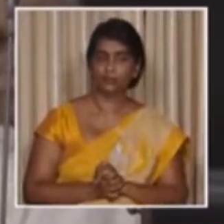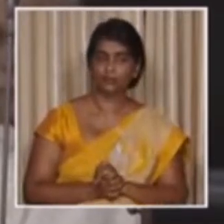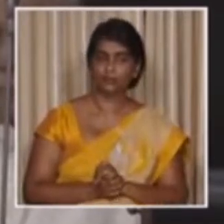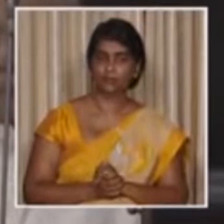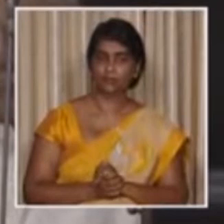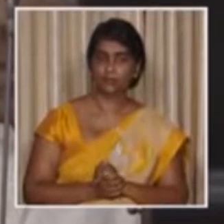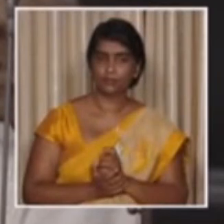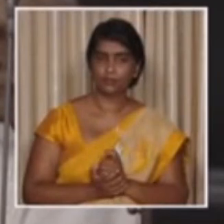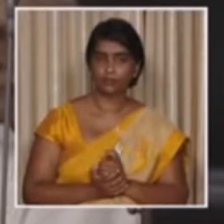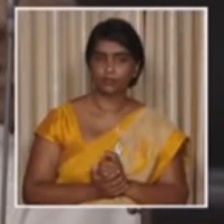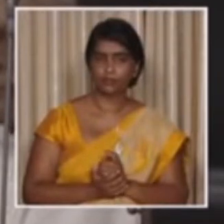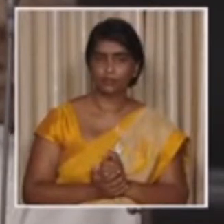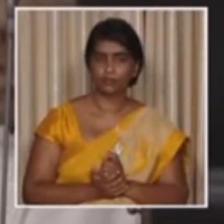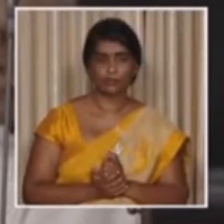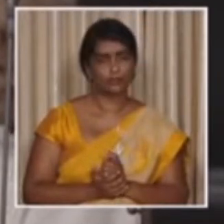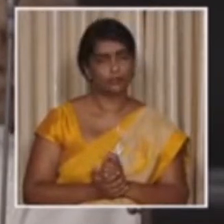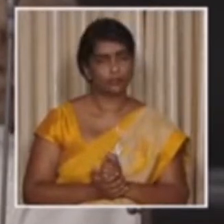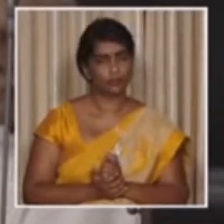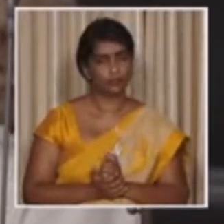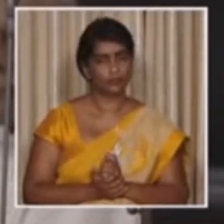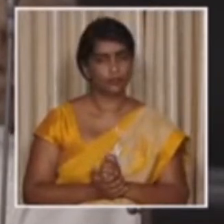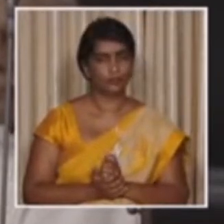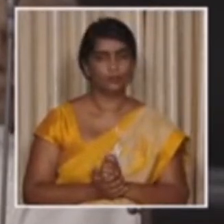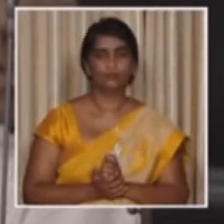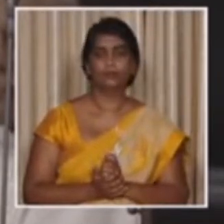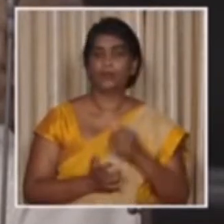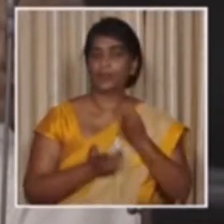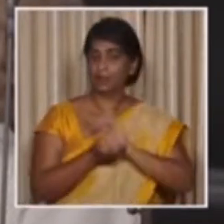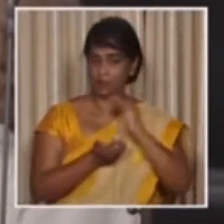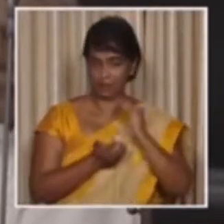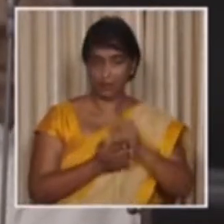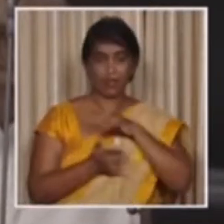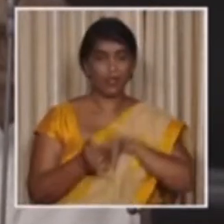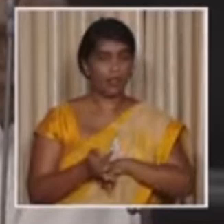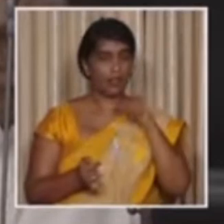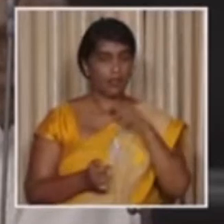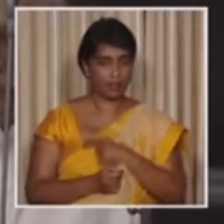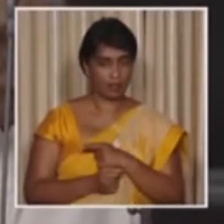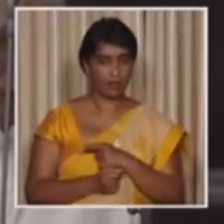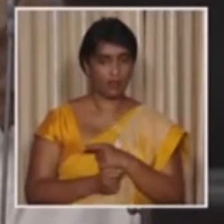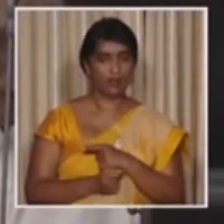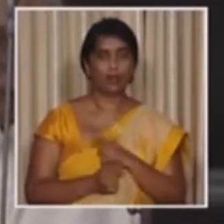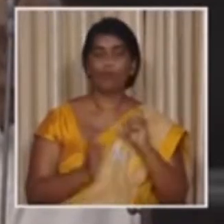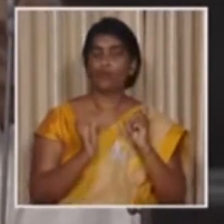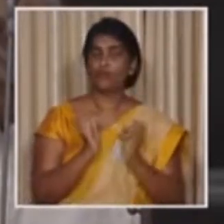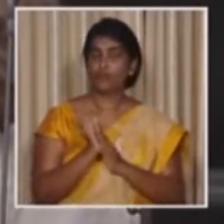of the treasury that is unable to provide the necessary funds to conduct the election ඒක